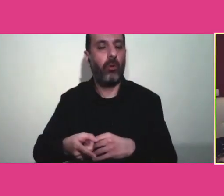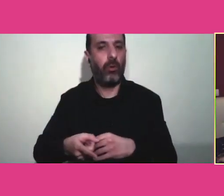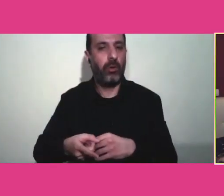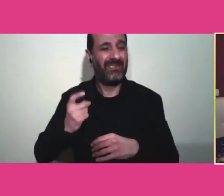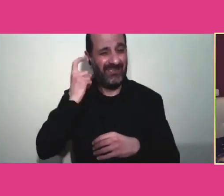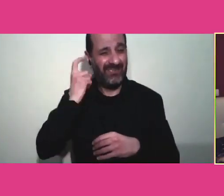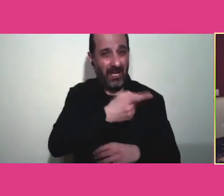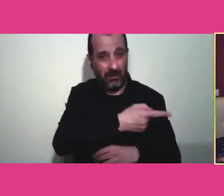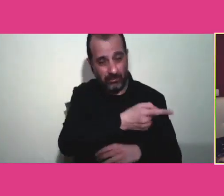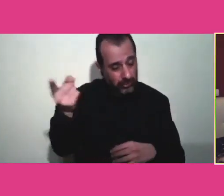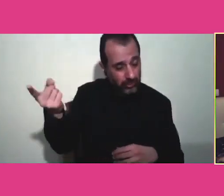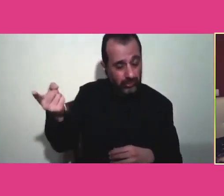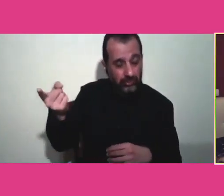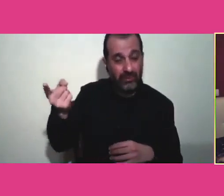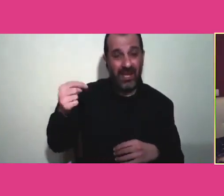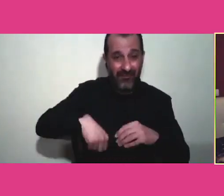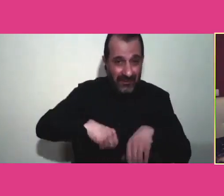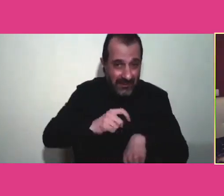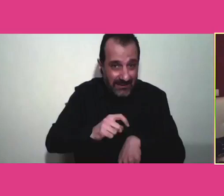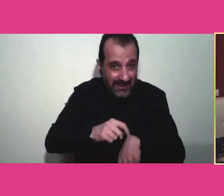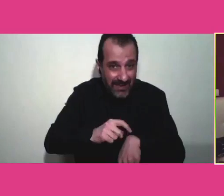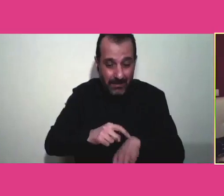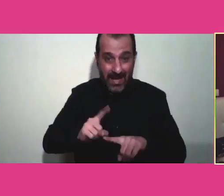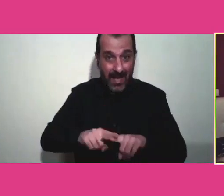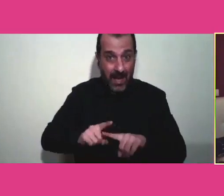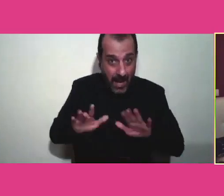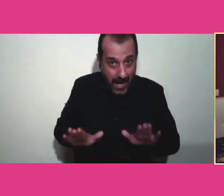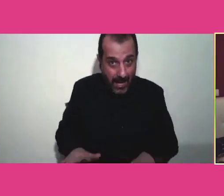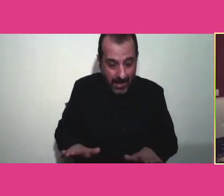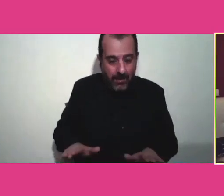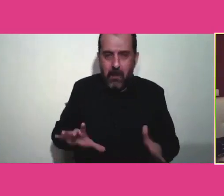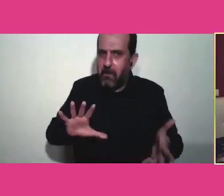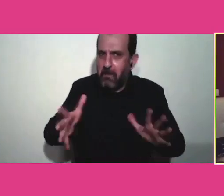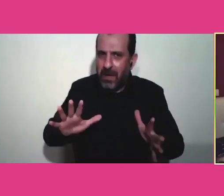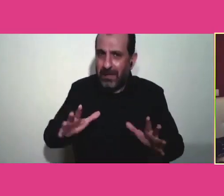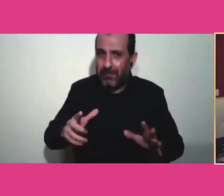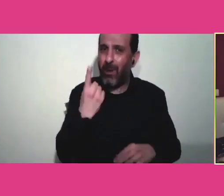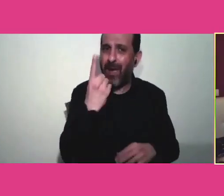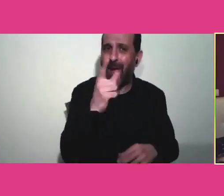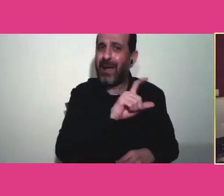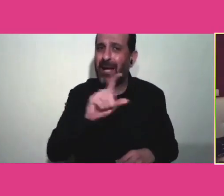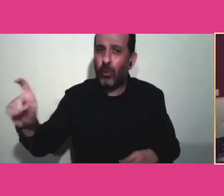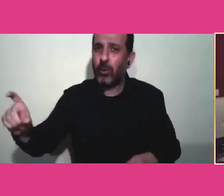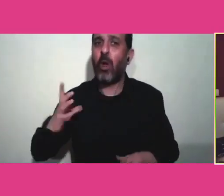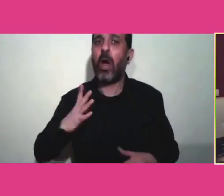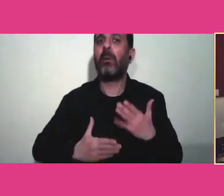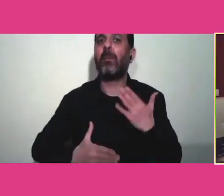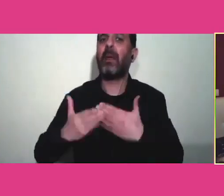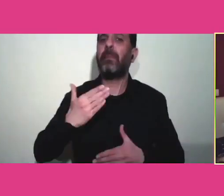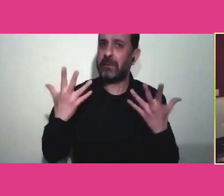φαντάζεστε πως μόνο αυτή τη στιγμή στην Ελλάδα ζουν περίπου 1 εκατομμύριο άτομα με αναπηρίες.